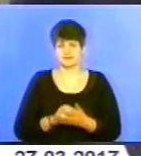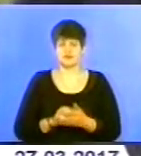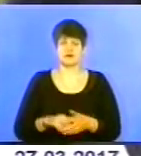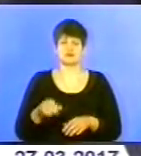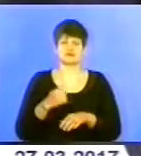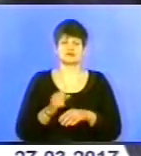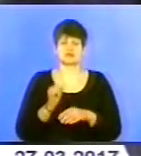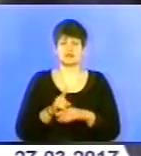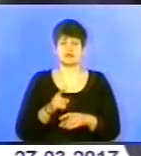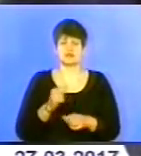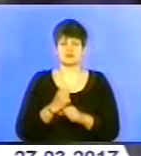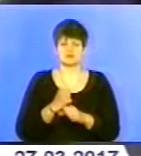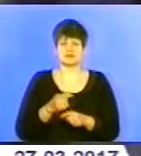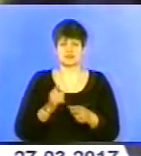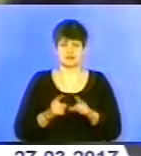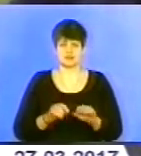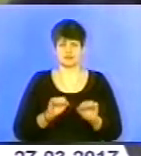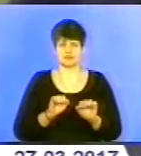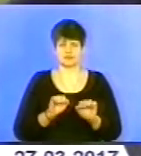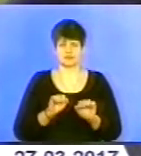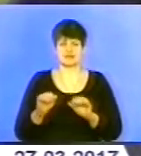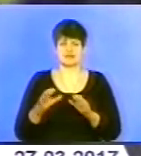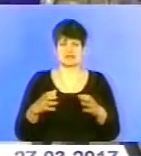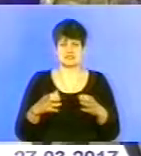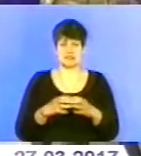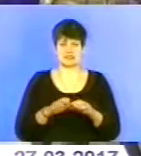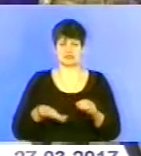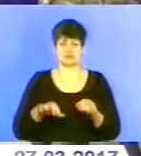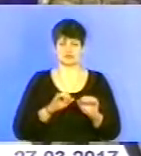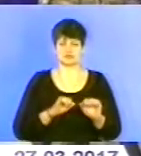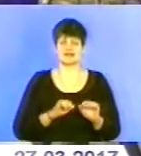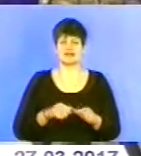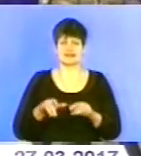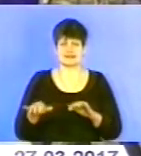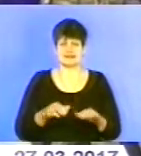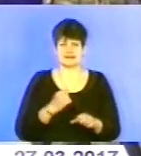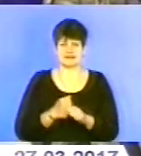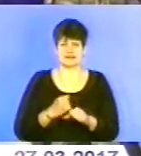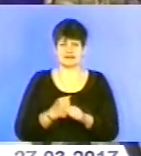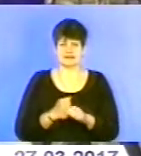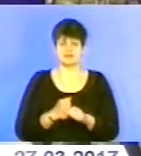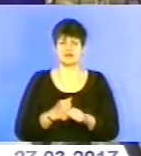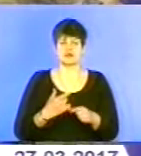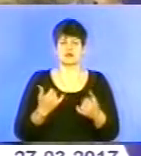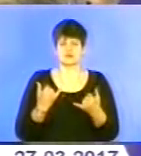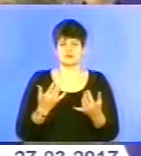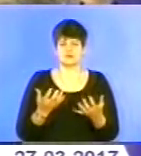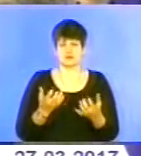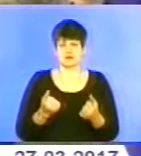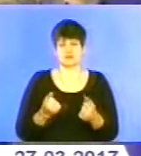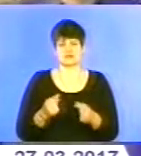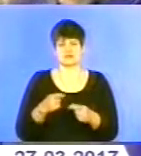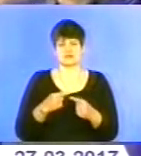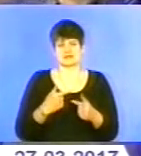– це зробити дійсно загін тероборони дієвим і боєздатним. Тернопільська обласна адміністрація бере на себе координуючу та